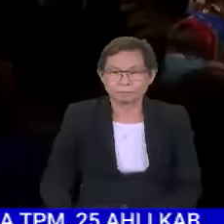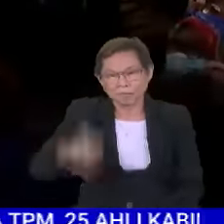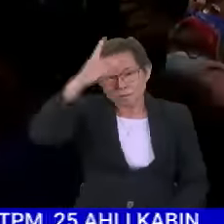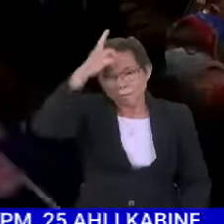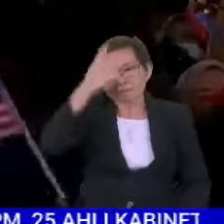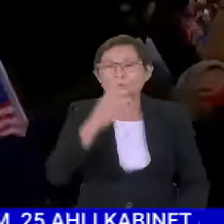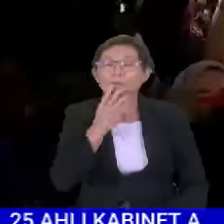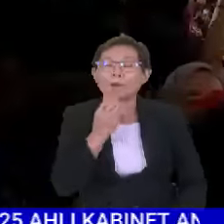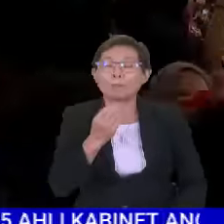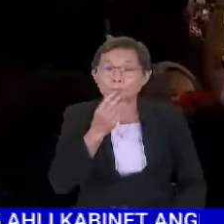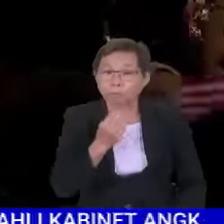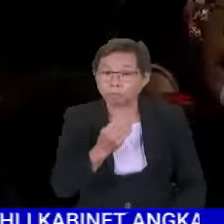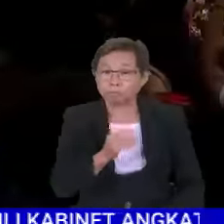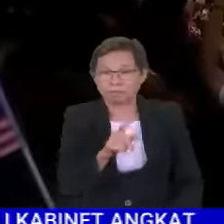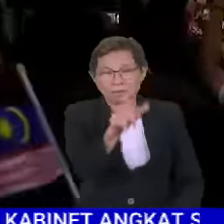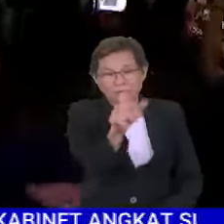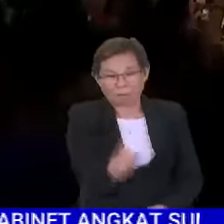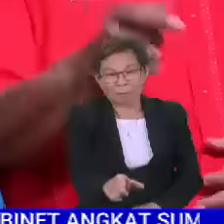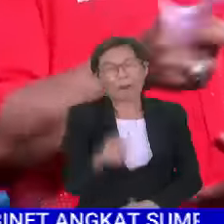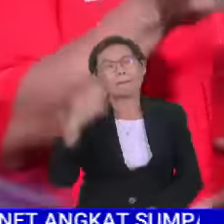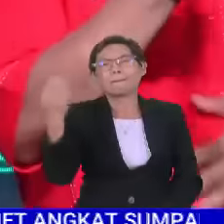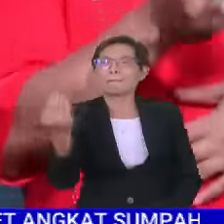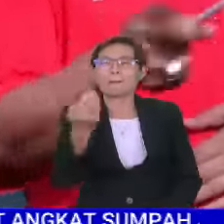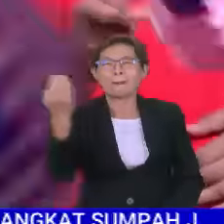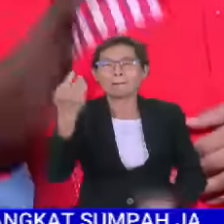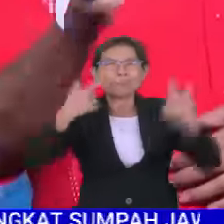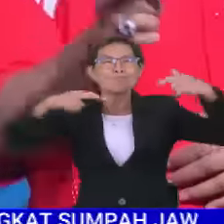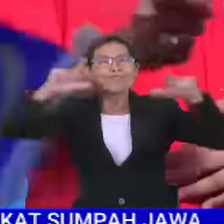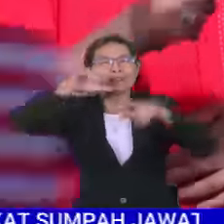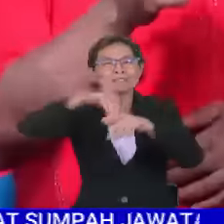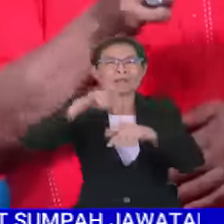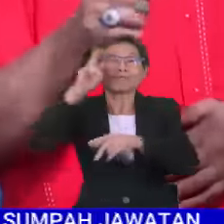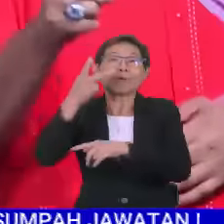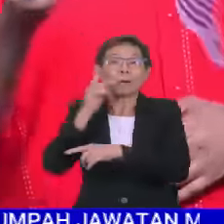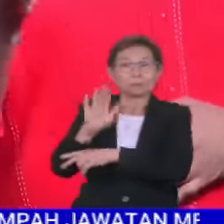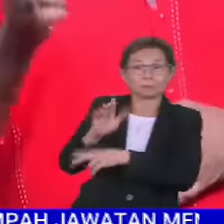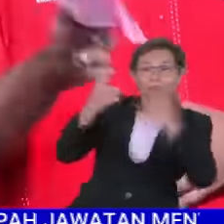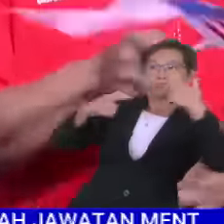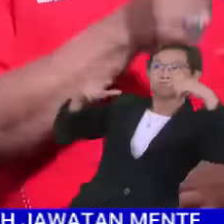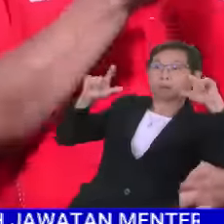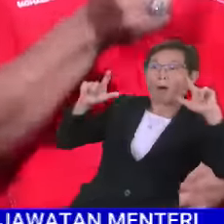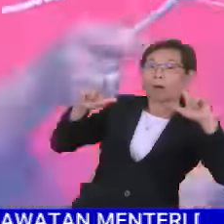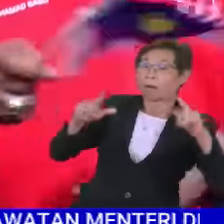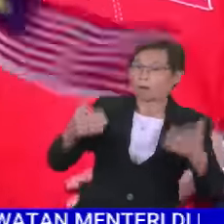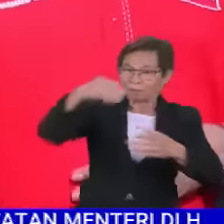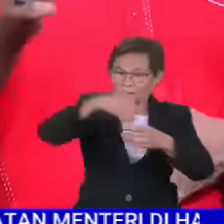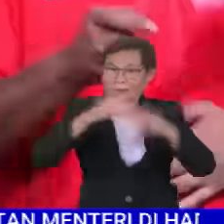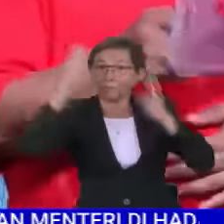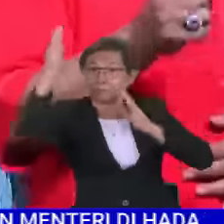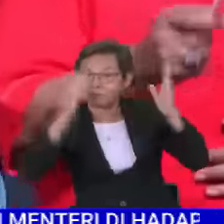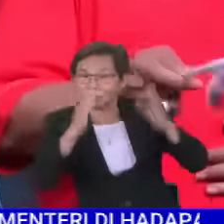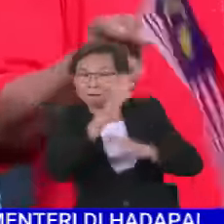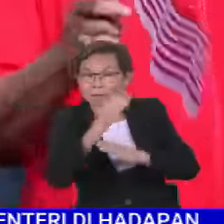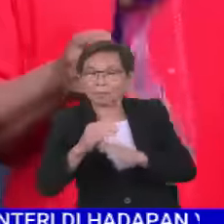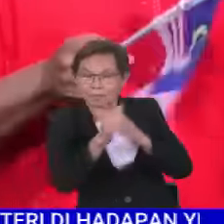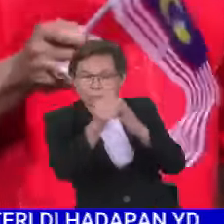Datuk Seri Anwar Ibrahim bukan satu nama asing dalam arena politik. Beliau cukup dikenali bukan saja dalam negara,